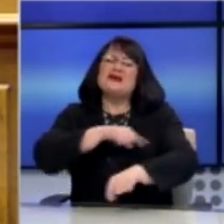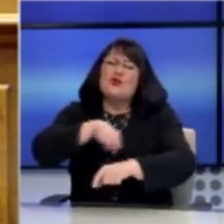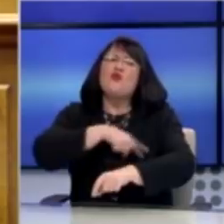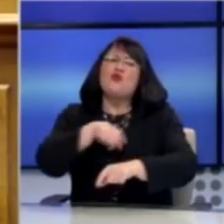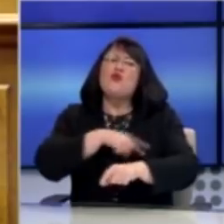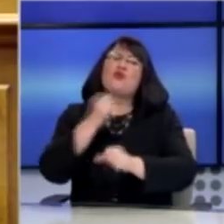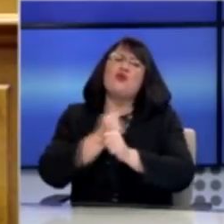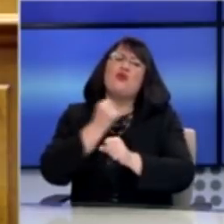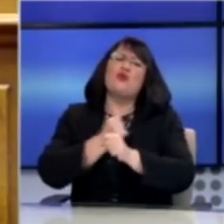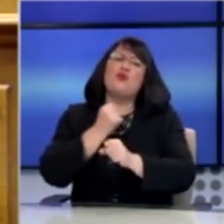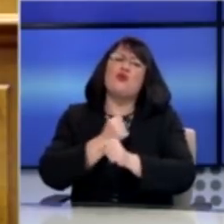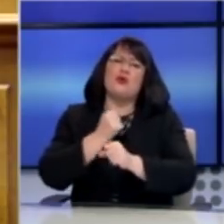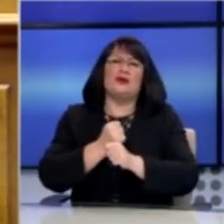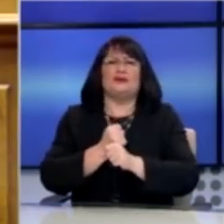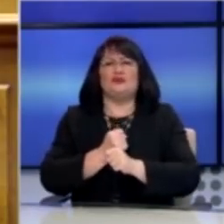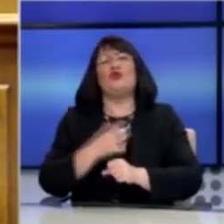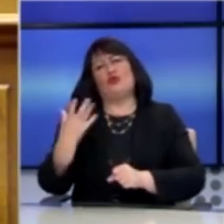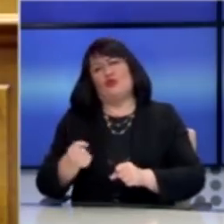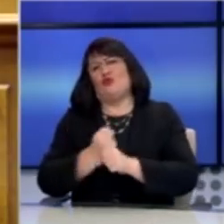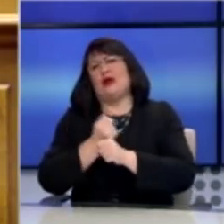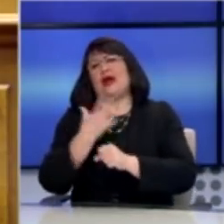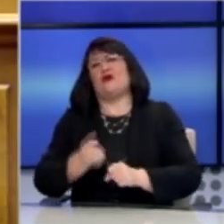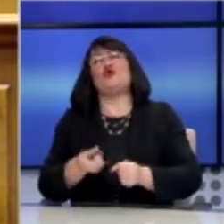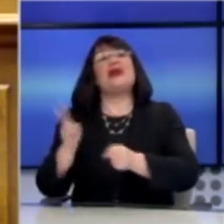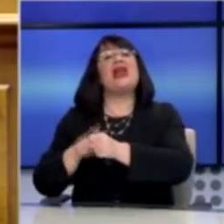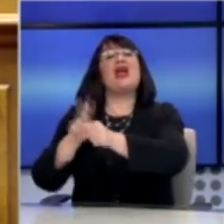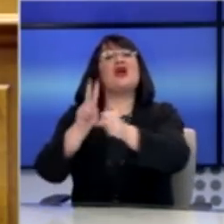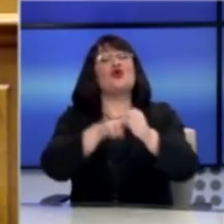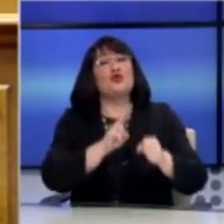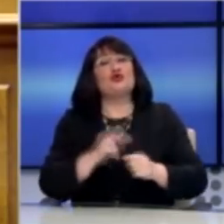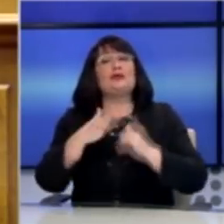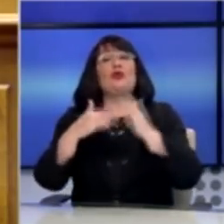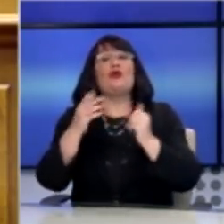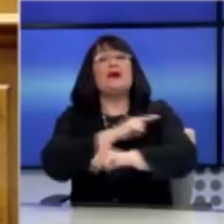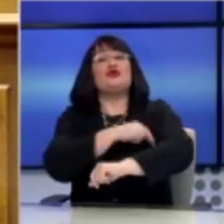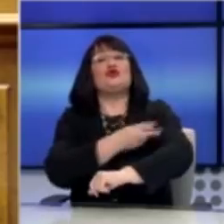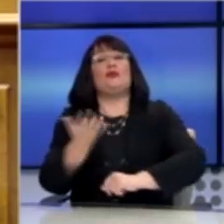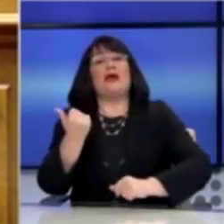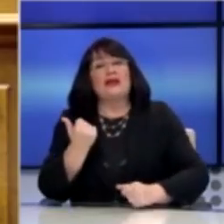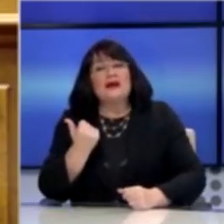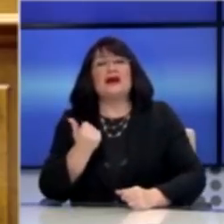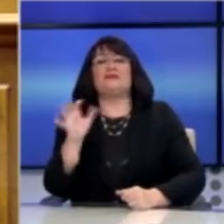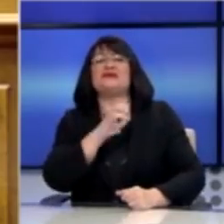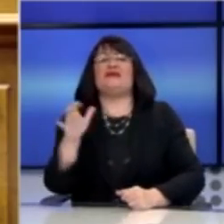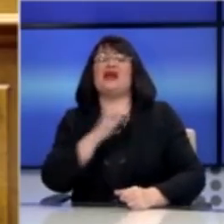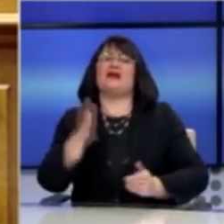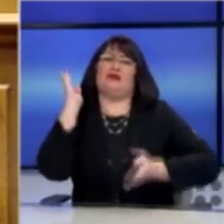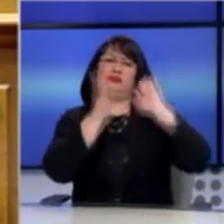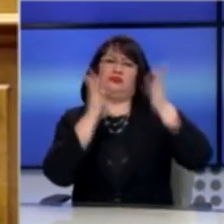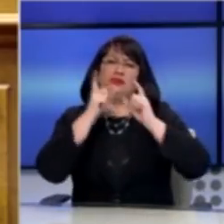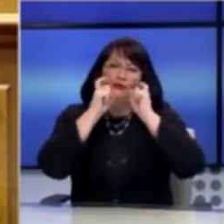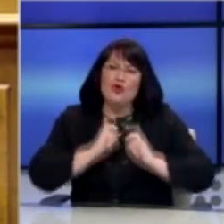ωράρια για όσους έχουν την τύχη να εργάζονται. Φέρνει νεκρούς από έλλειψη υποδομών σε νοσοκομεία, ψηφιακή καταστολή